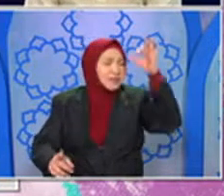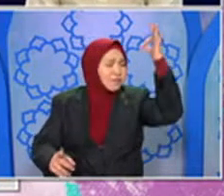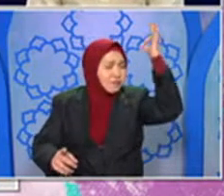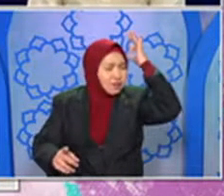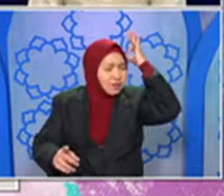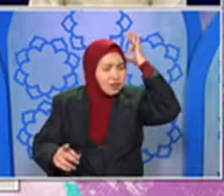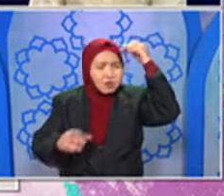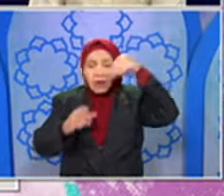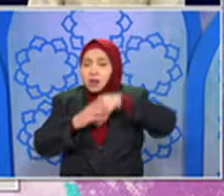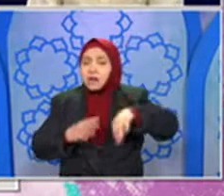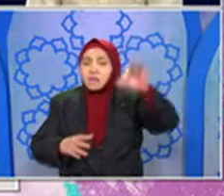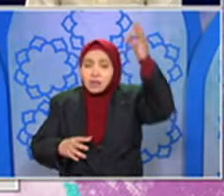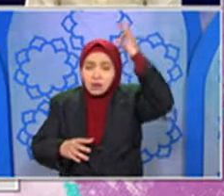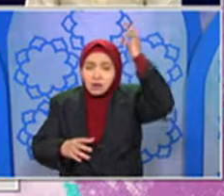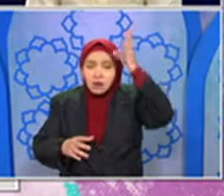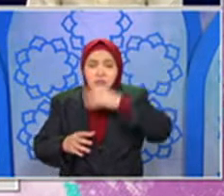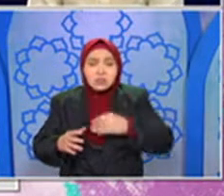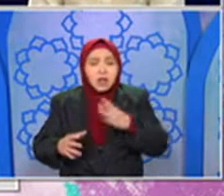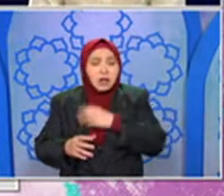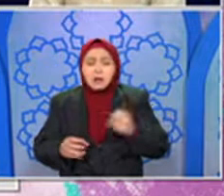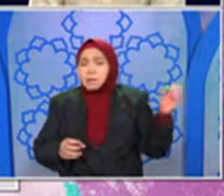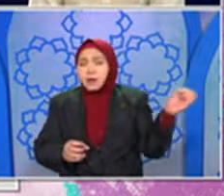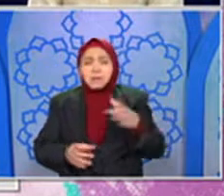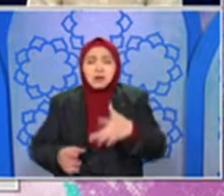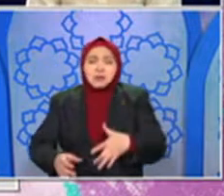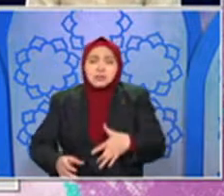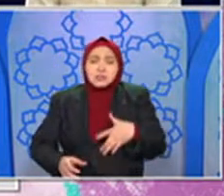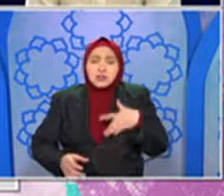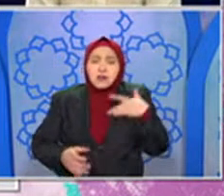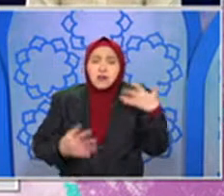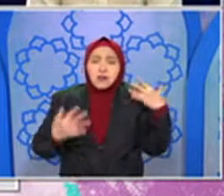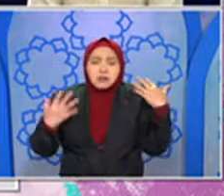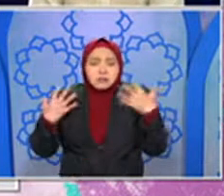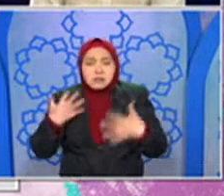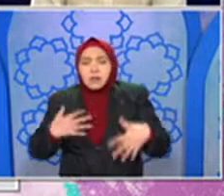مانعتهم حصونهم من الله